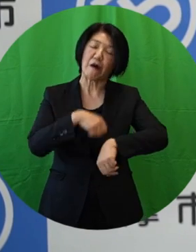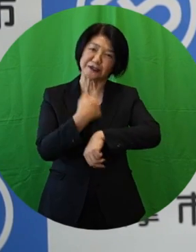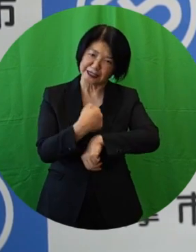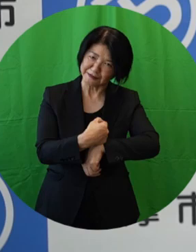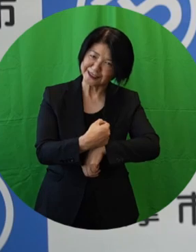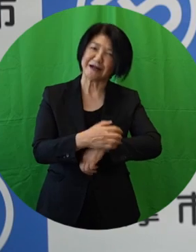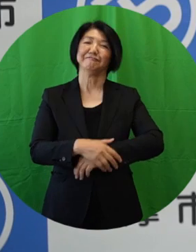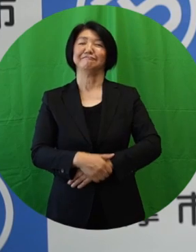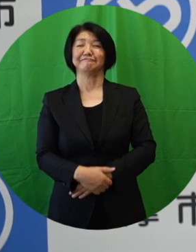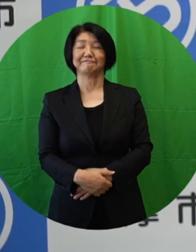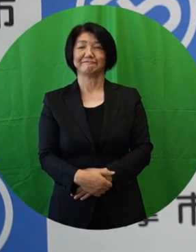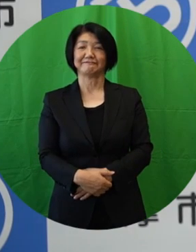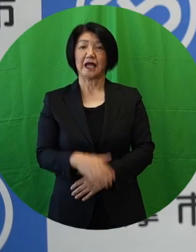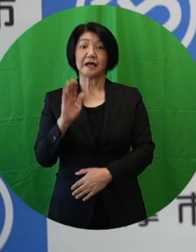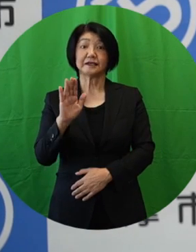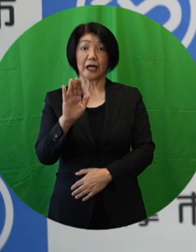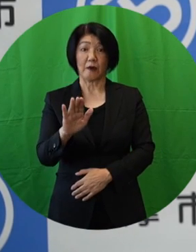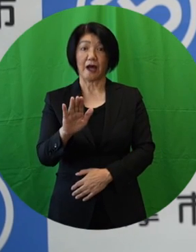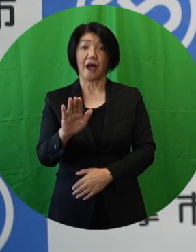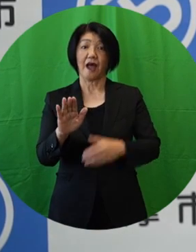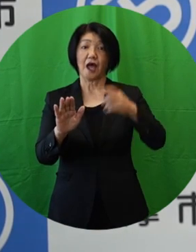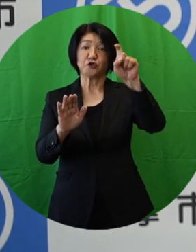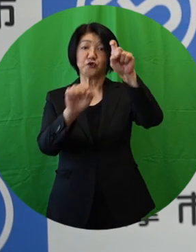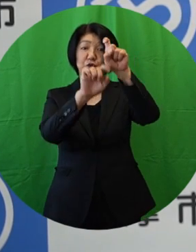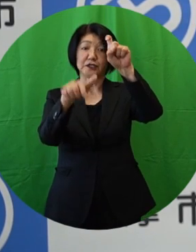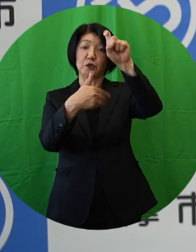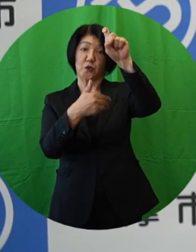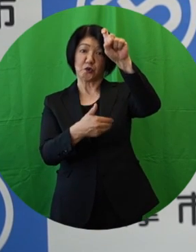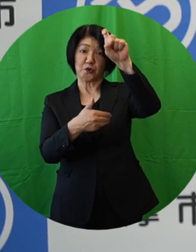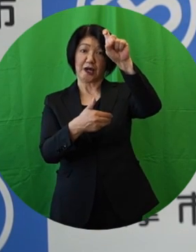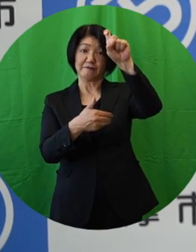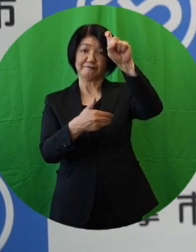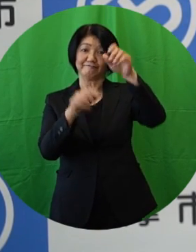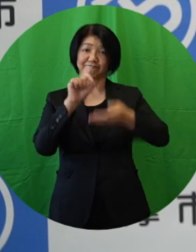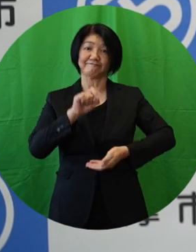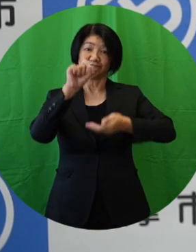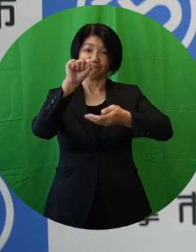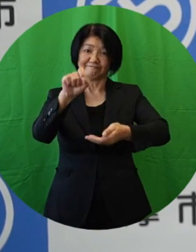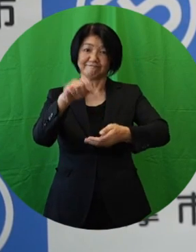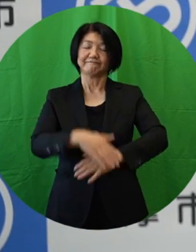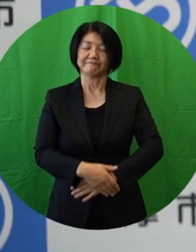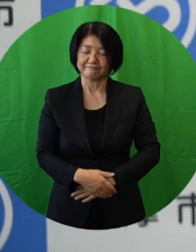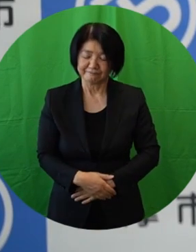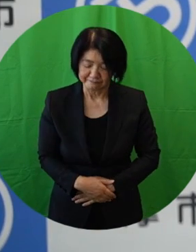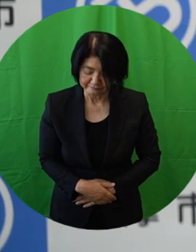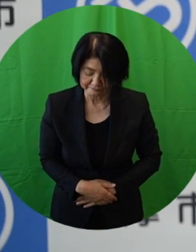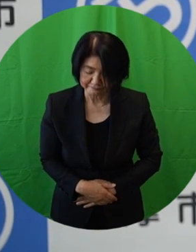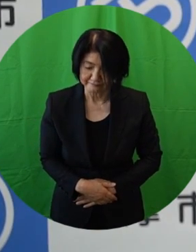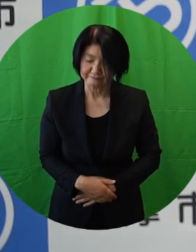たえ次回は10月9日配信予定ですでは